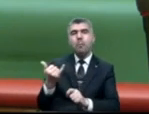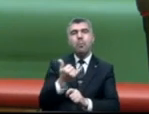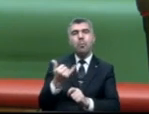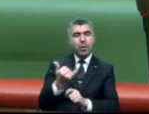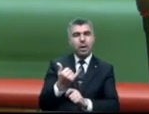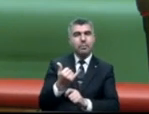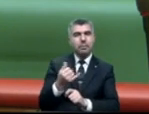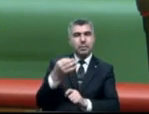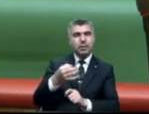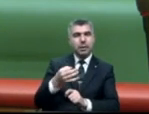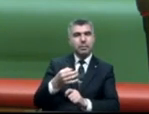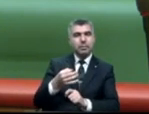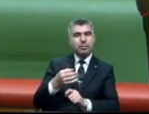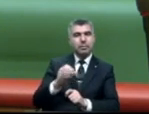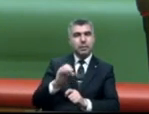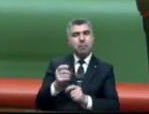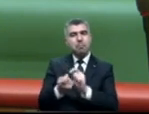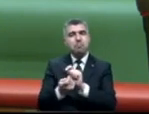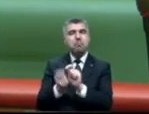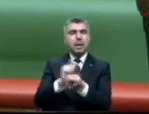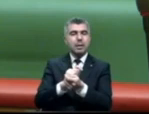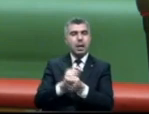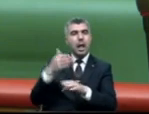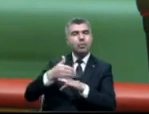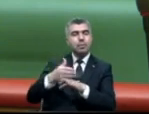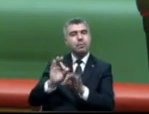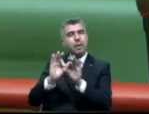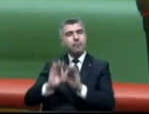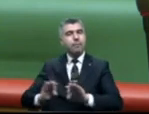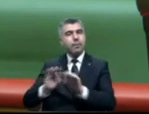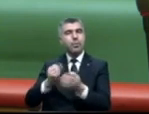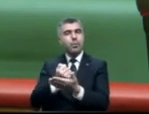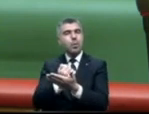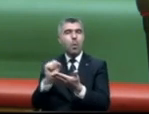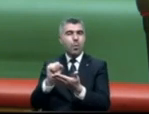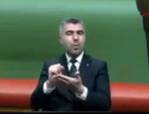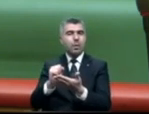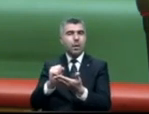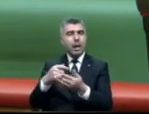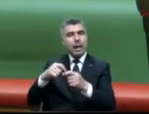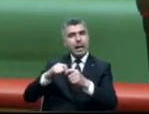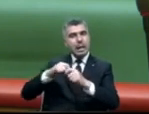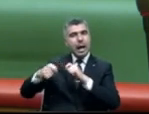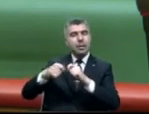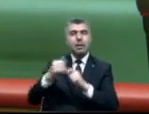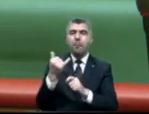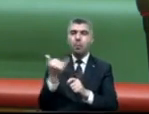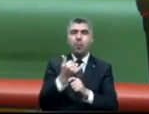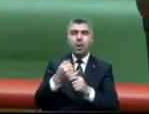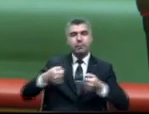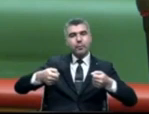يدي الكامل اللي غادي يرجع لك الصندوق. كنطلب من السيد الوزير يكون كلشي مطبق لامبلاص مزيان باش يشرف المغرب، يشرف